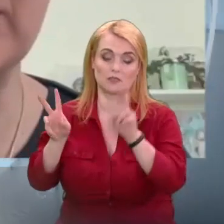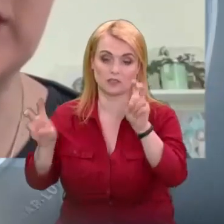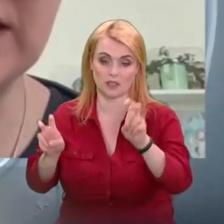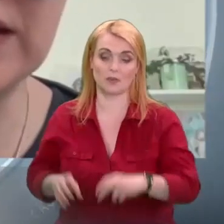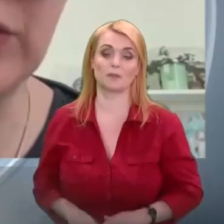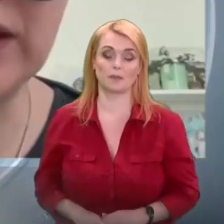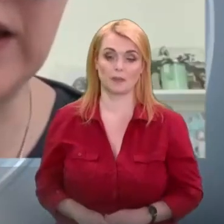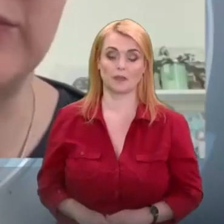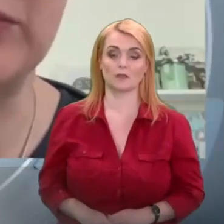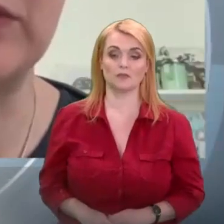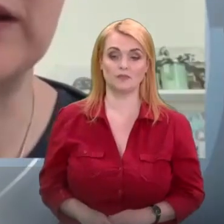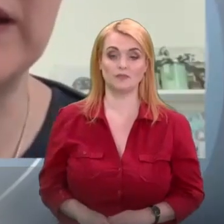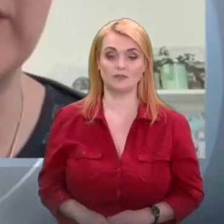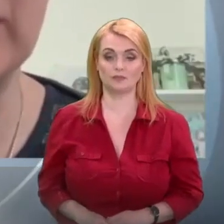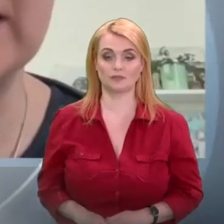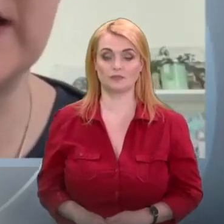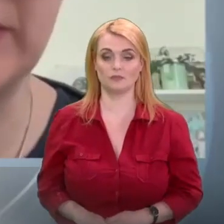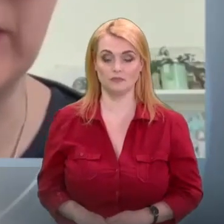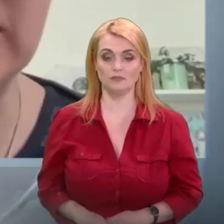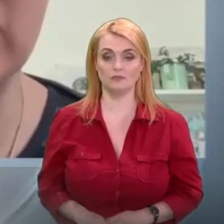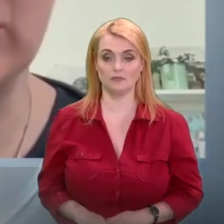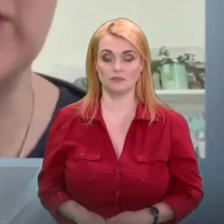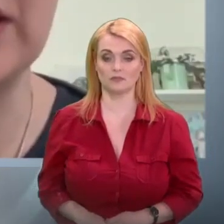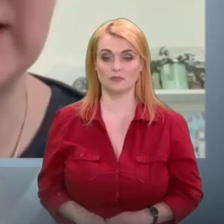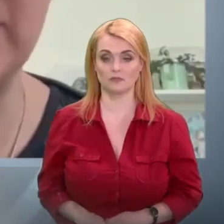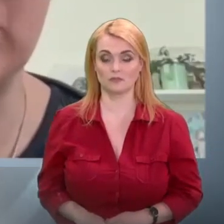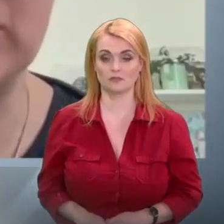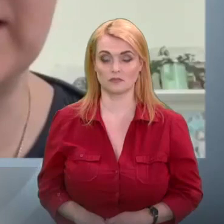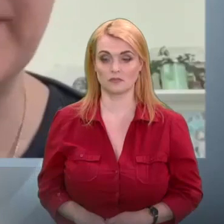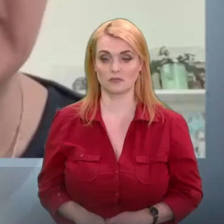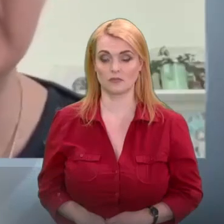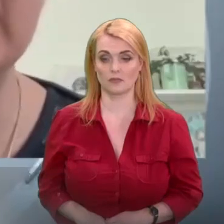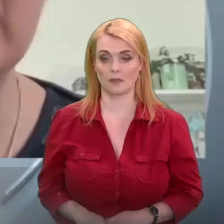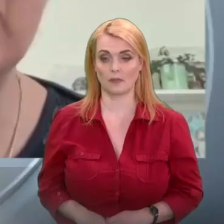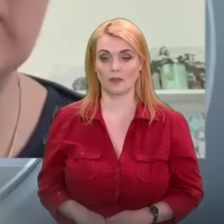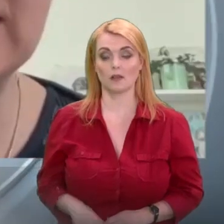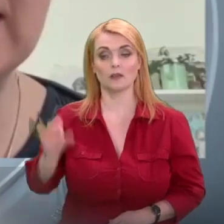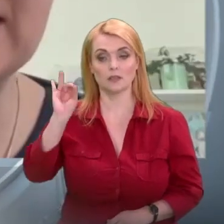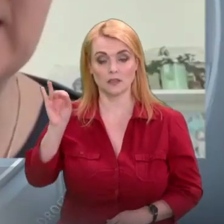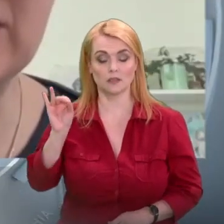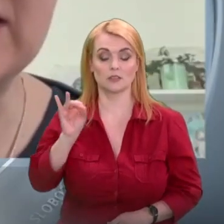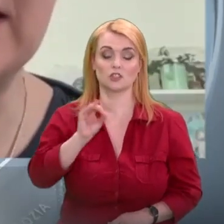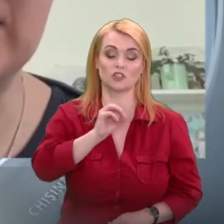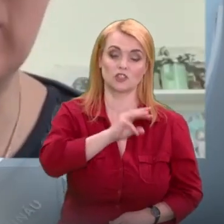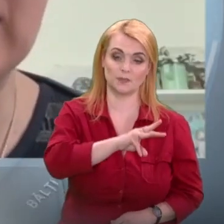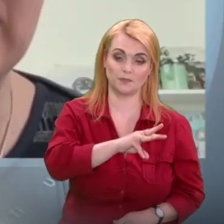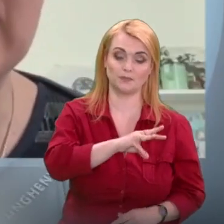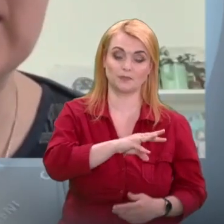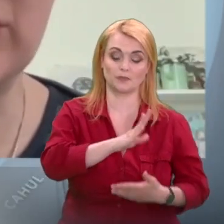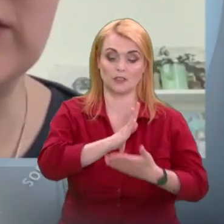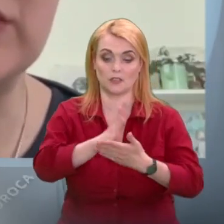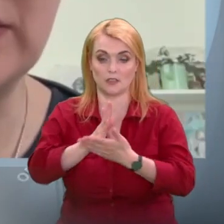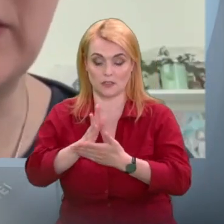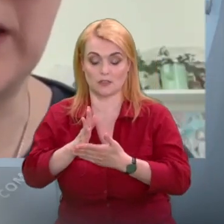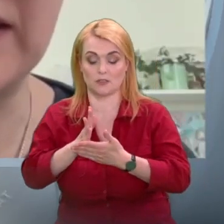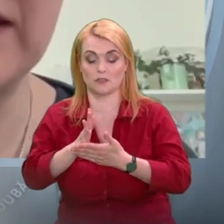să exporte către România în momentul în care vor exista perioade cu excedent de producție. Deci cu cât există această interconectivitate